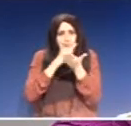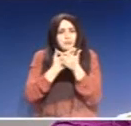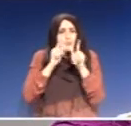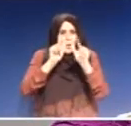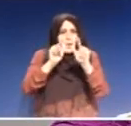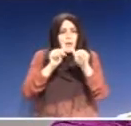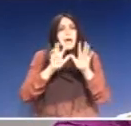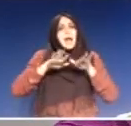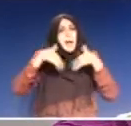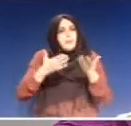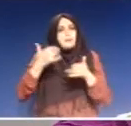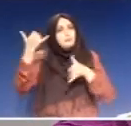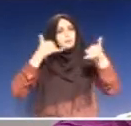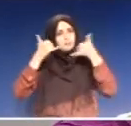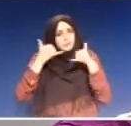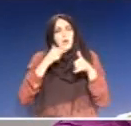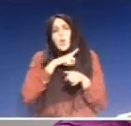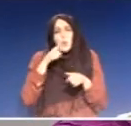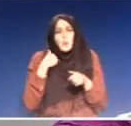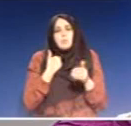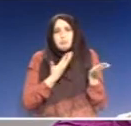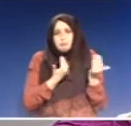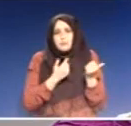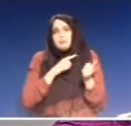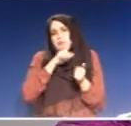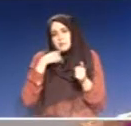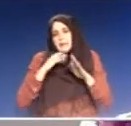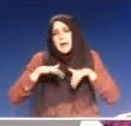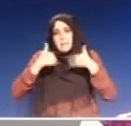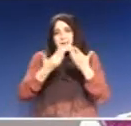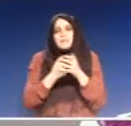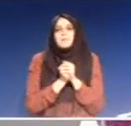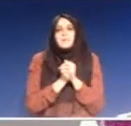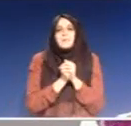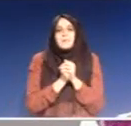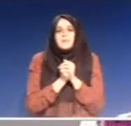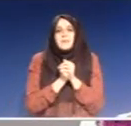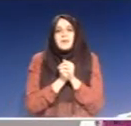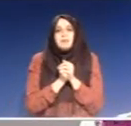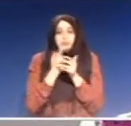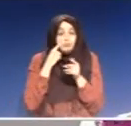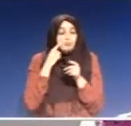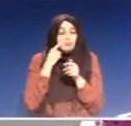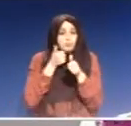قضاياكم والاستماع إليها من خلال هذا المباشر. شكرا سعيد. إذن شاهدوا